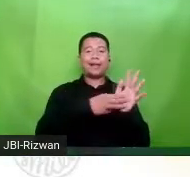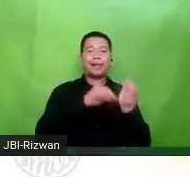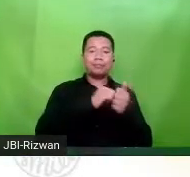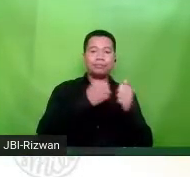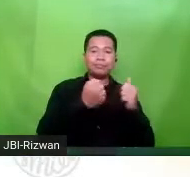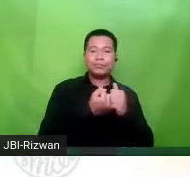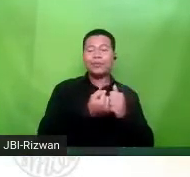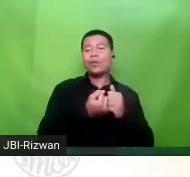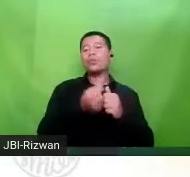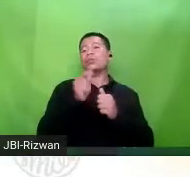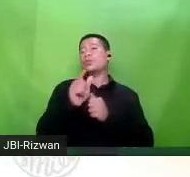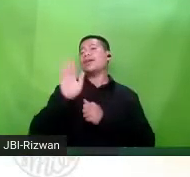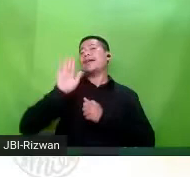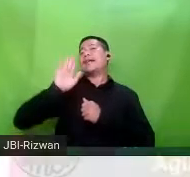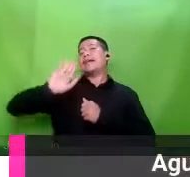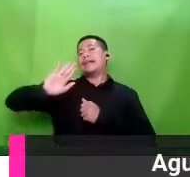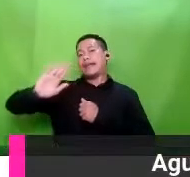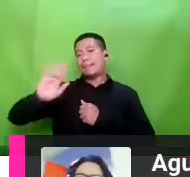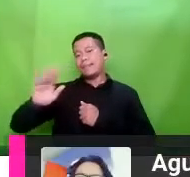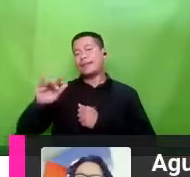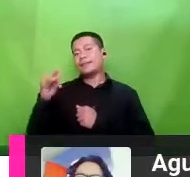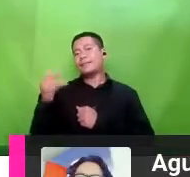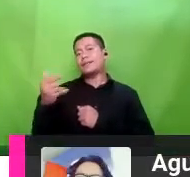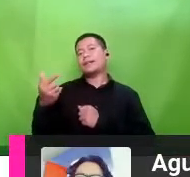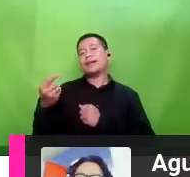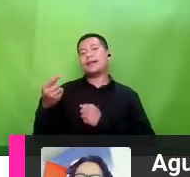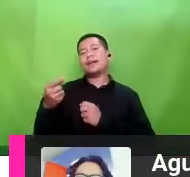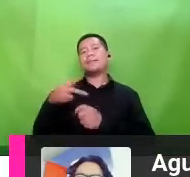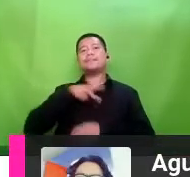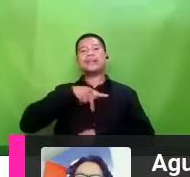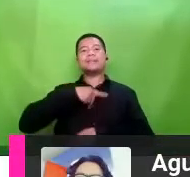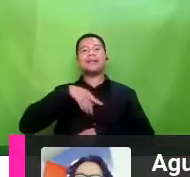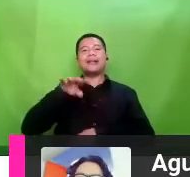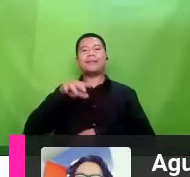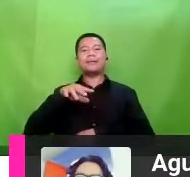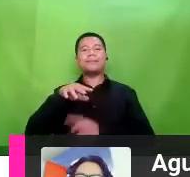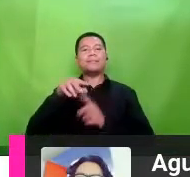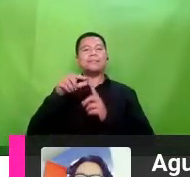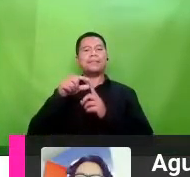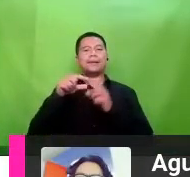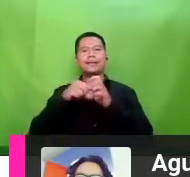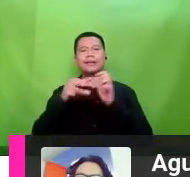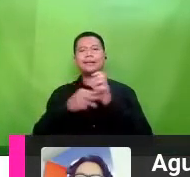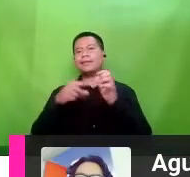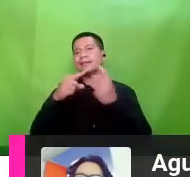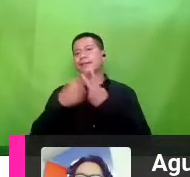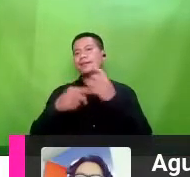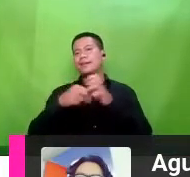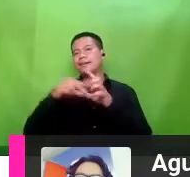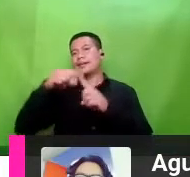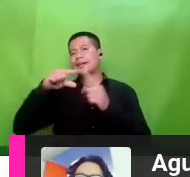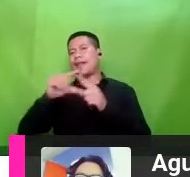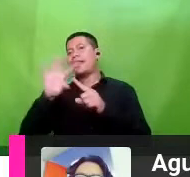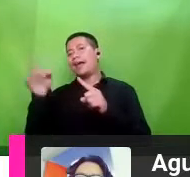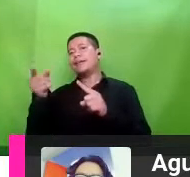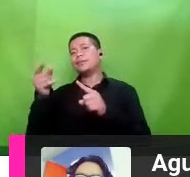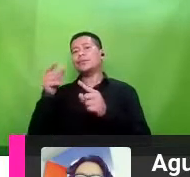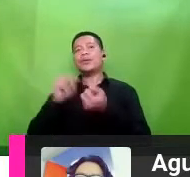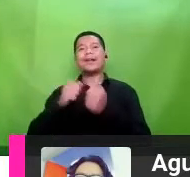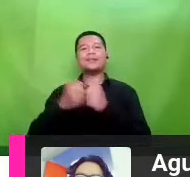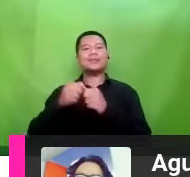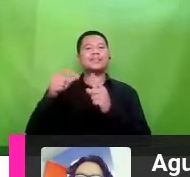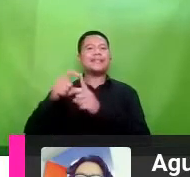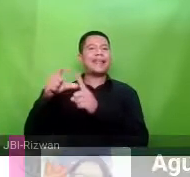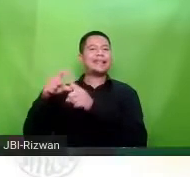dengan penyerta lainnya selain disleksi, karena pada kasus ADHD biasanya kita temukan juga keadaan yang disebut